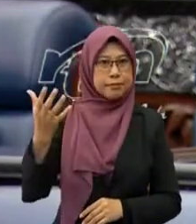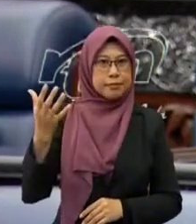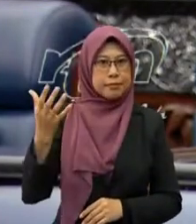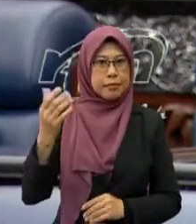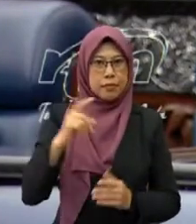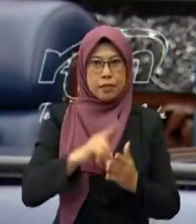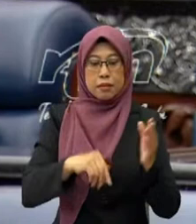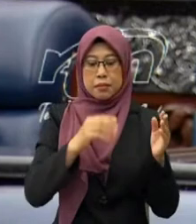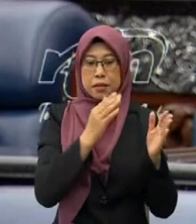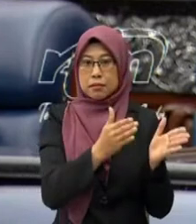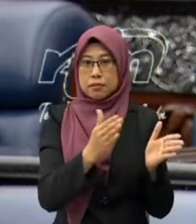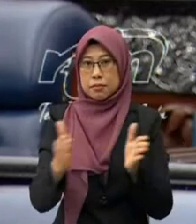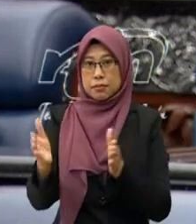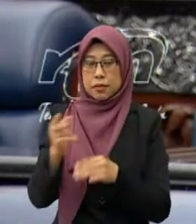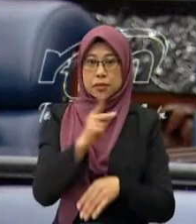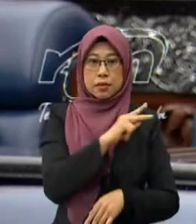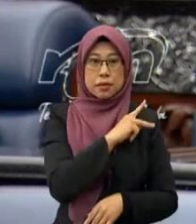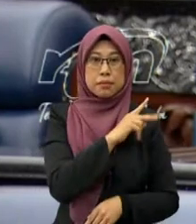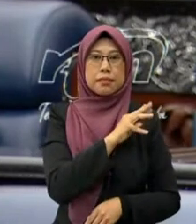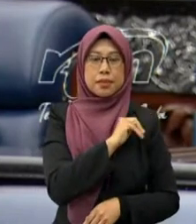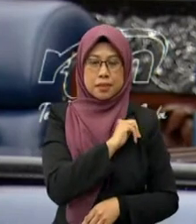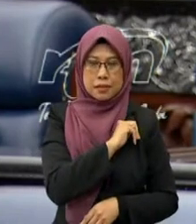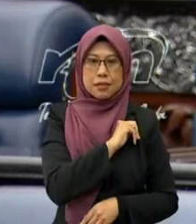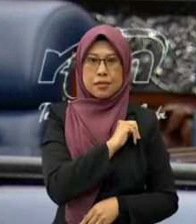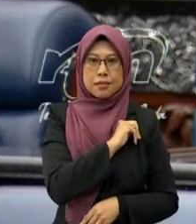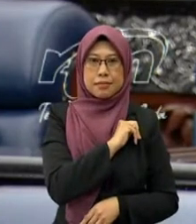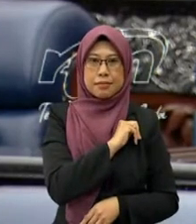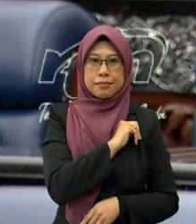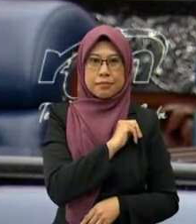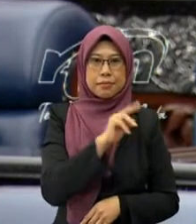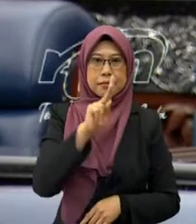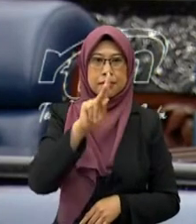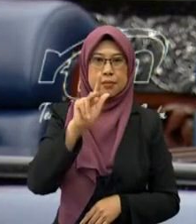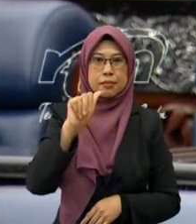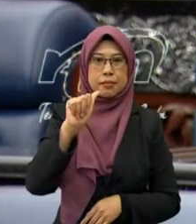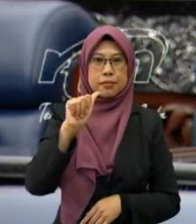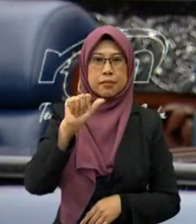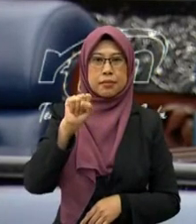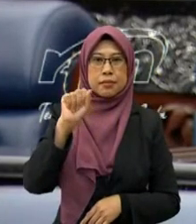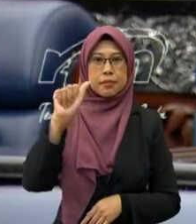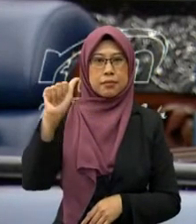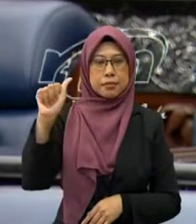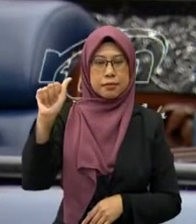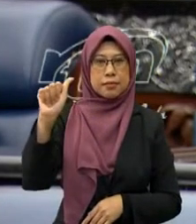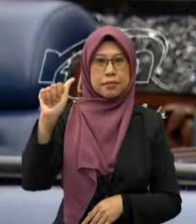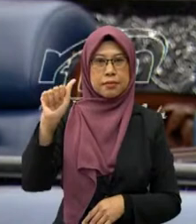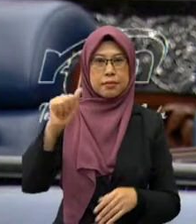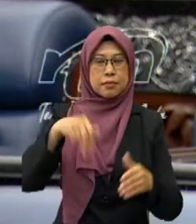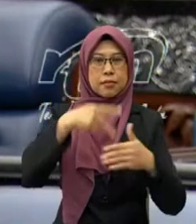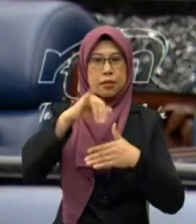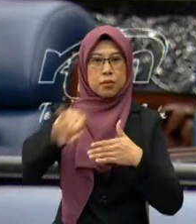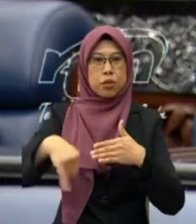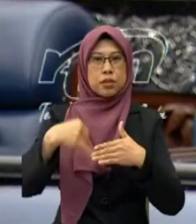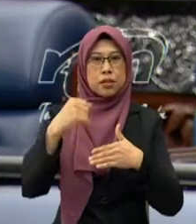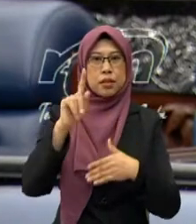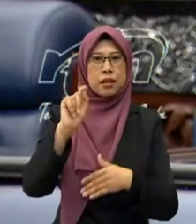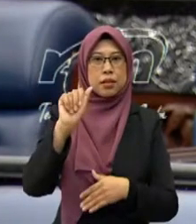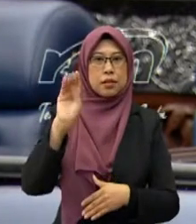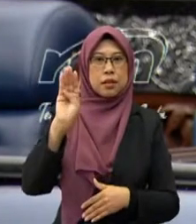Apakah perancangan Kementerian alam sekitar dan air dalam pelaksanaan Project